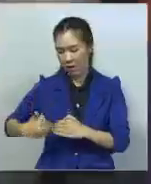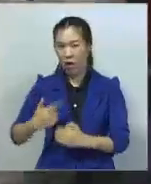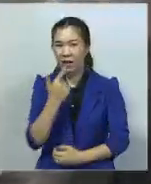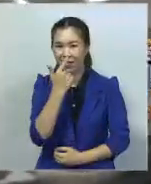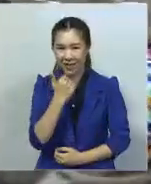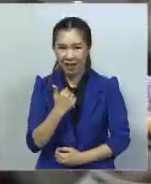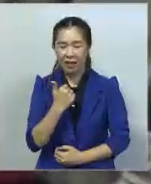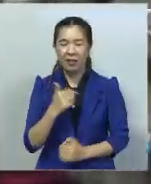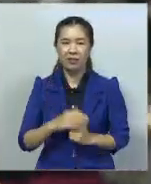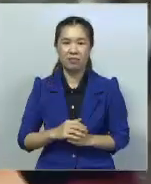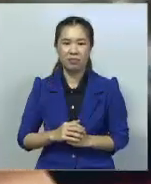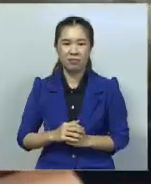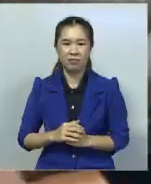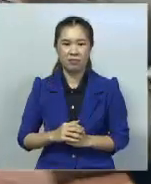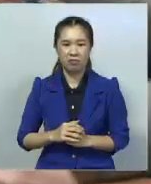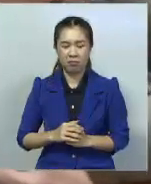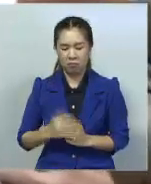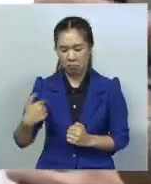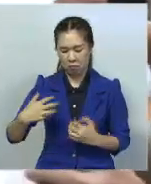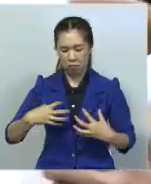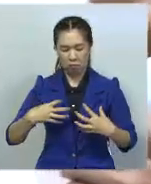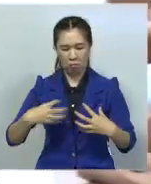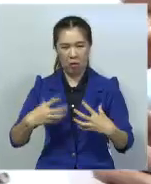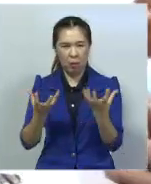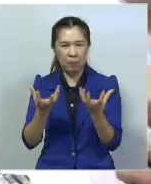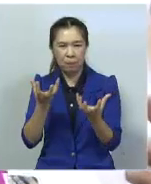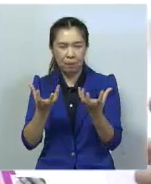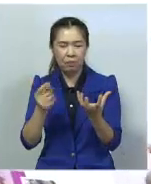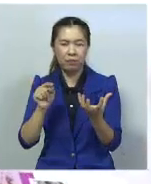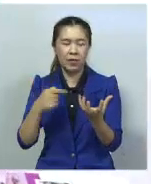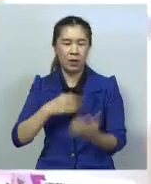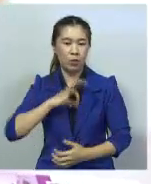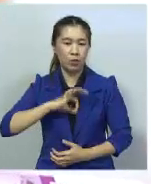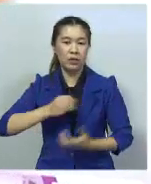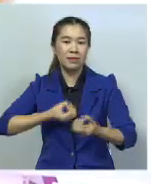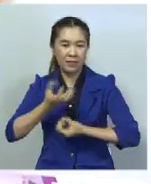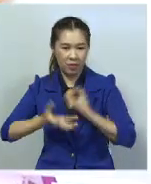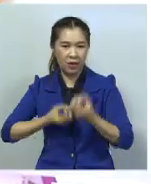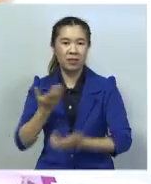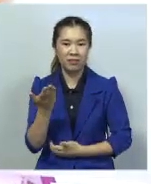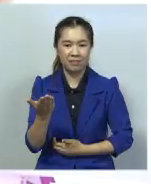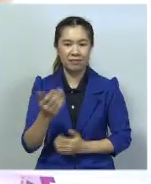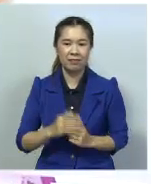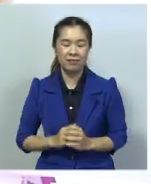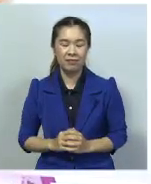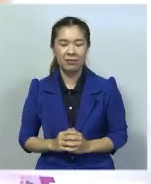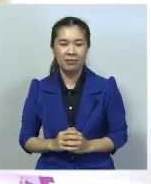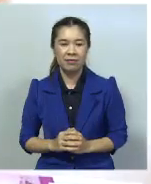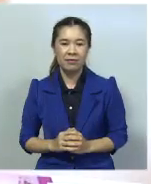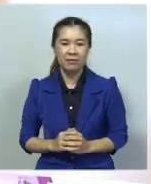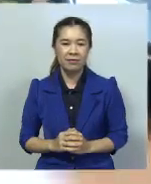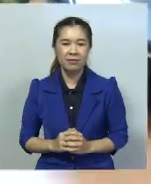สีแดงแล้วก็ยังทำให้ฐานหน้าอกเนี่ยไม่เท่ากันอีกด้วยนะคะเดี๋ยวไปฟังความรู้สึกจากหญิงสาวผู้เสียหายกันค่ะ